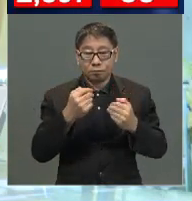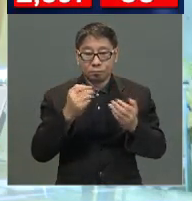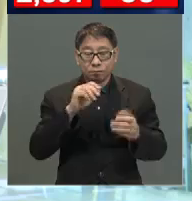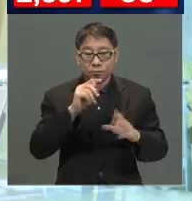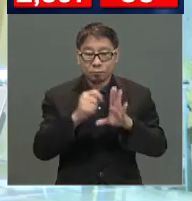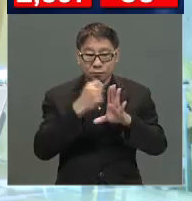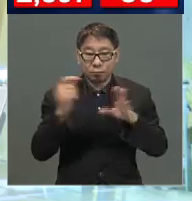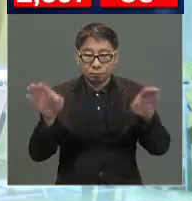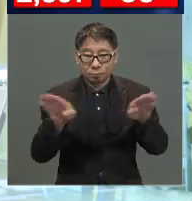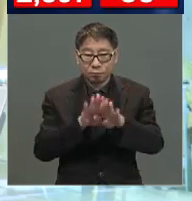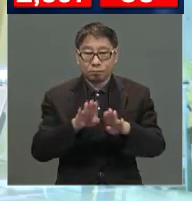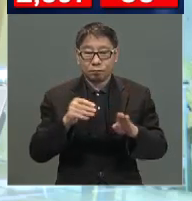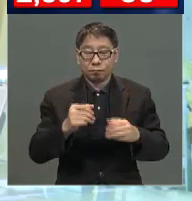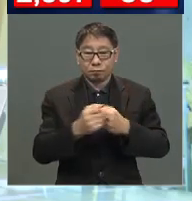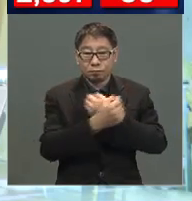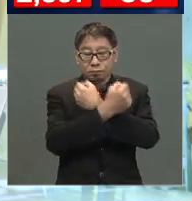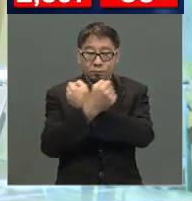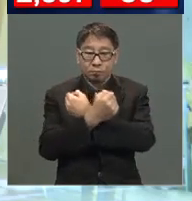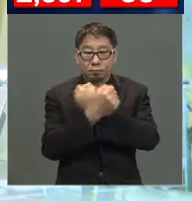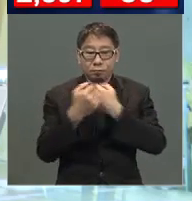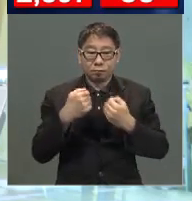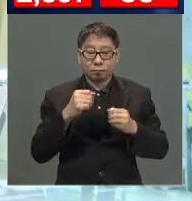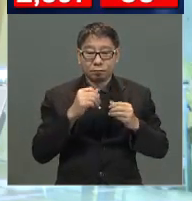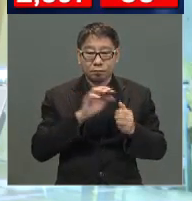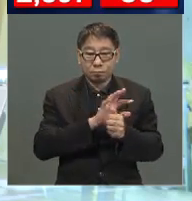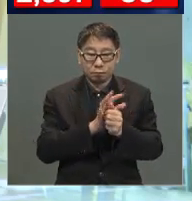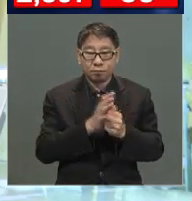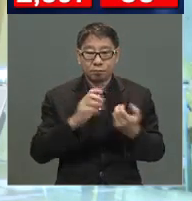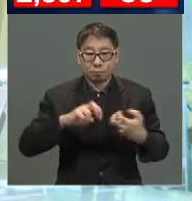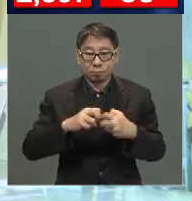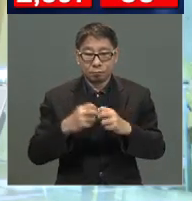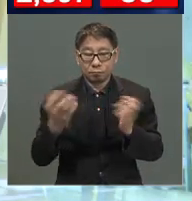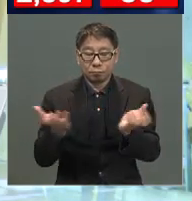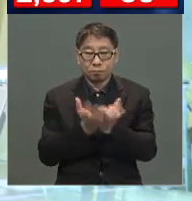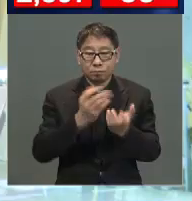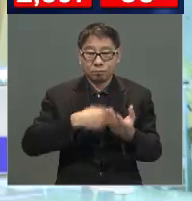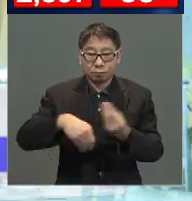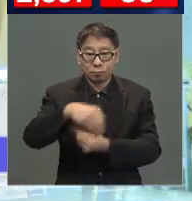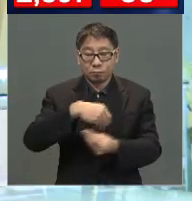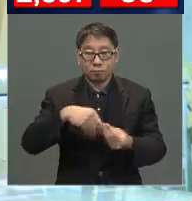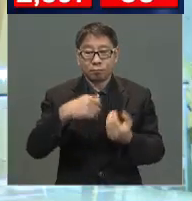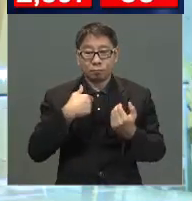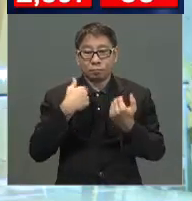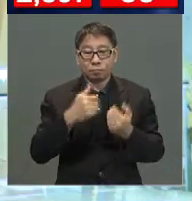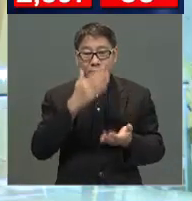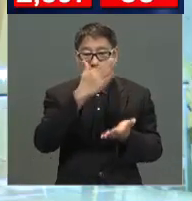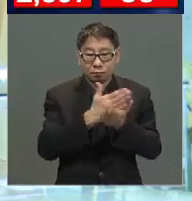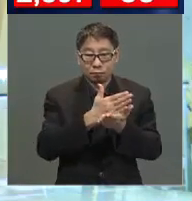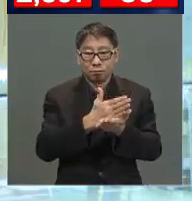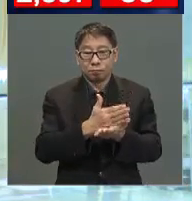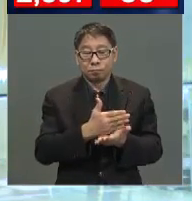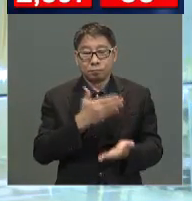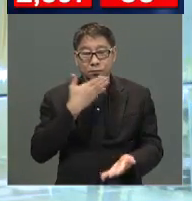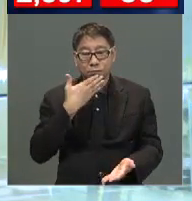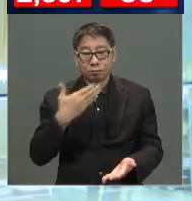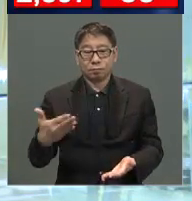าดพลอยแล้วก็มาตรการสกัดกั้นคนไม่ได้เดินทางเนี่ยเข้าไปผลกระทบให้การค้าอัญมณีและเครื่องประดับเนี่ยน่าจะเรียกว่ายุติโดยสิ้นเชิงนะครับ